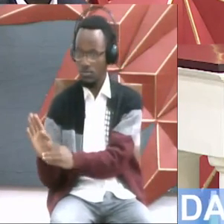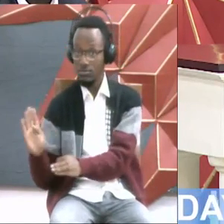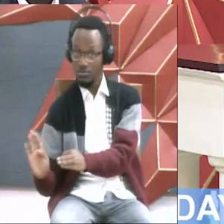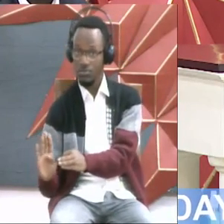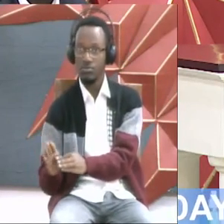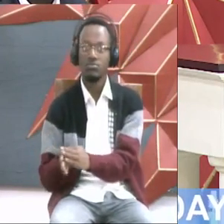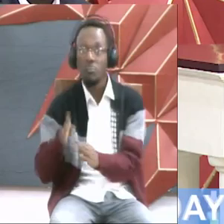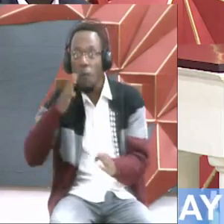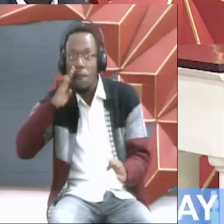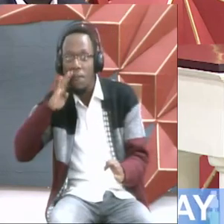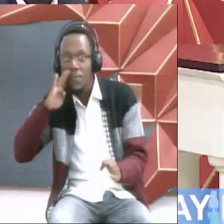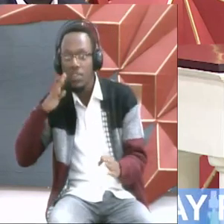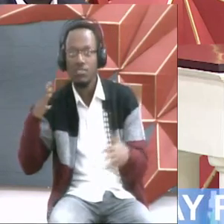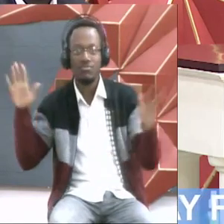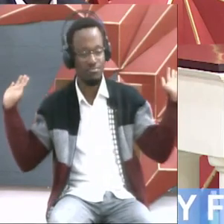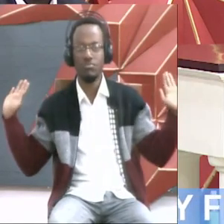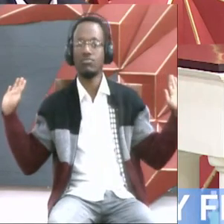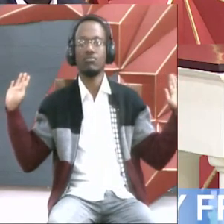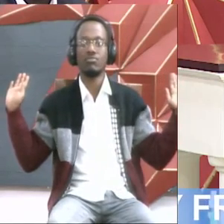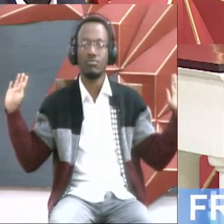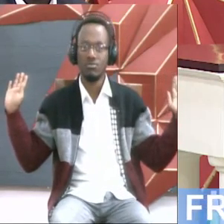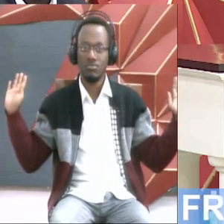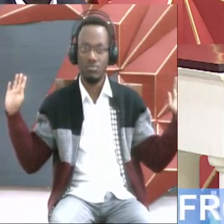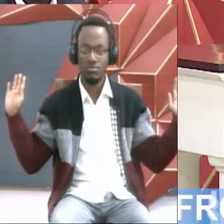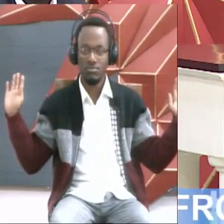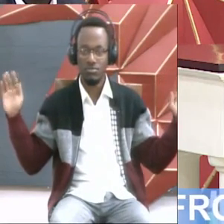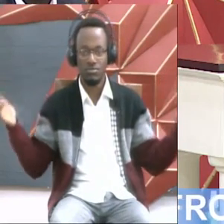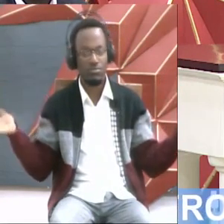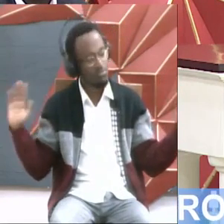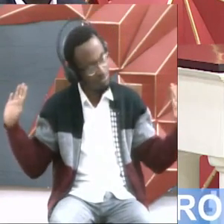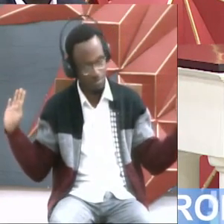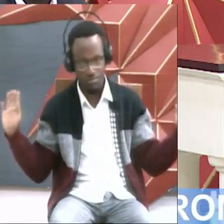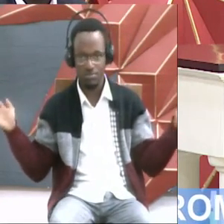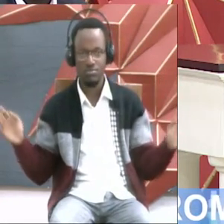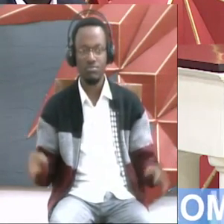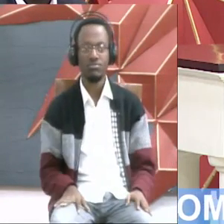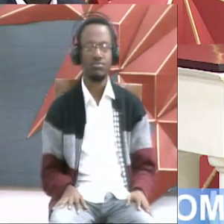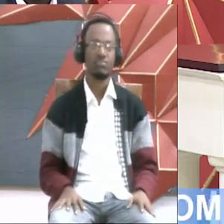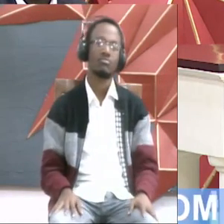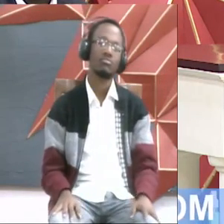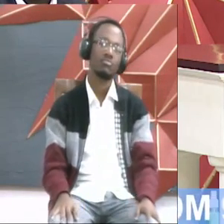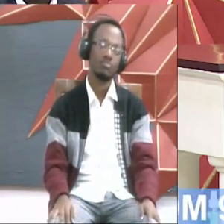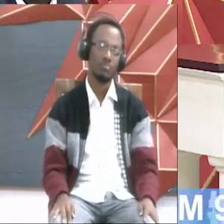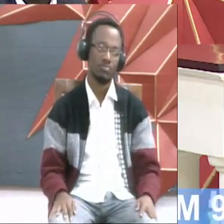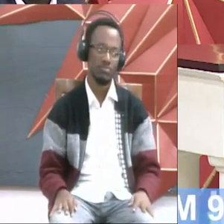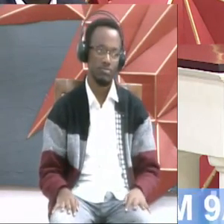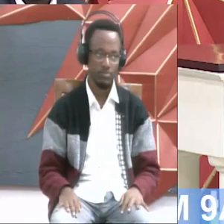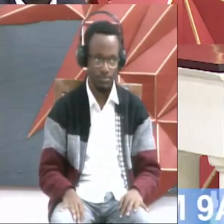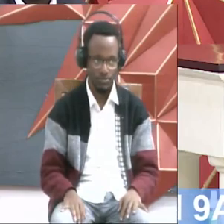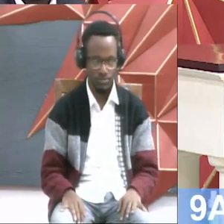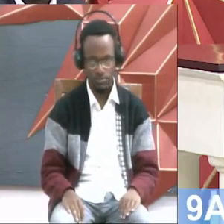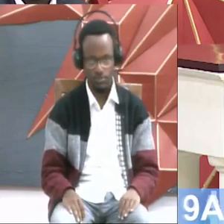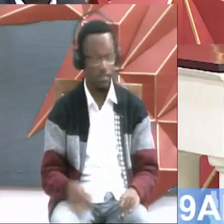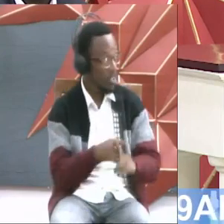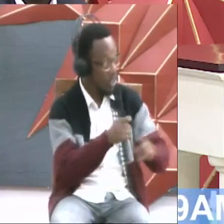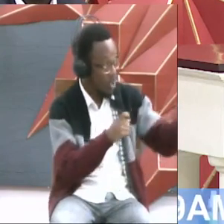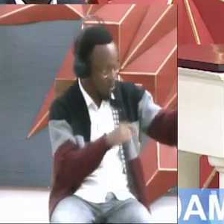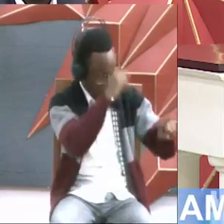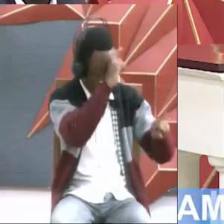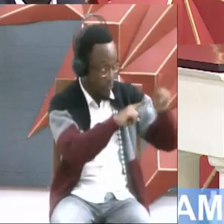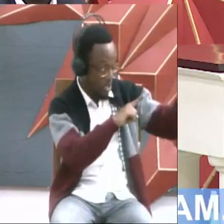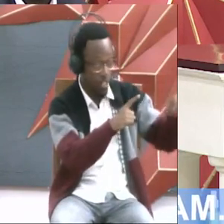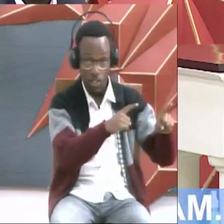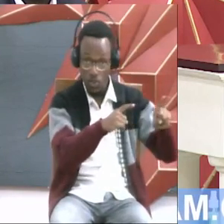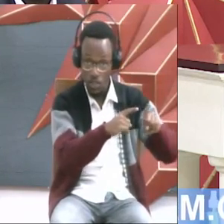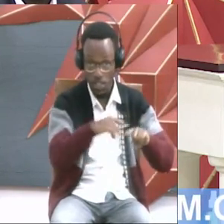C'est le pasteur de l'assemblée de Muramvya. C'est là, c'est le Kirundi.